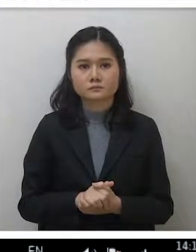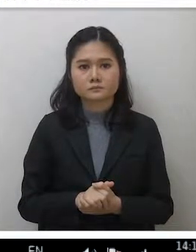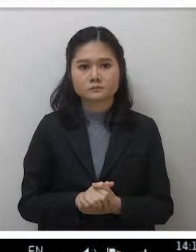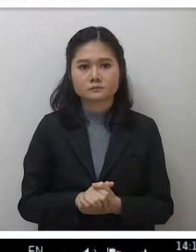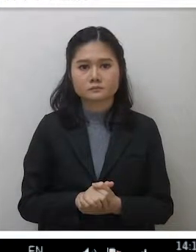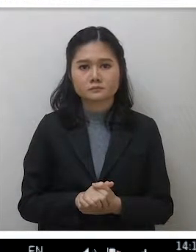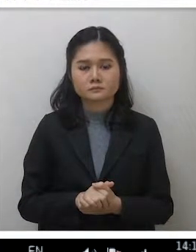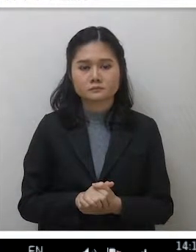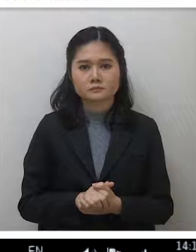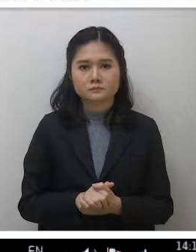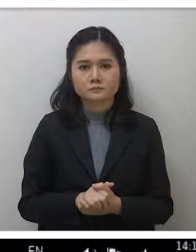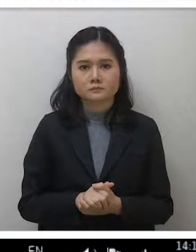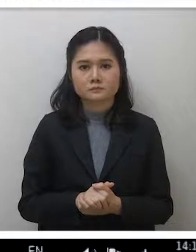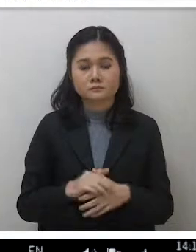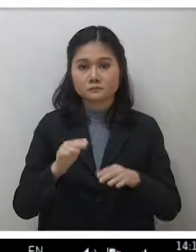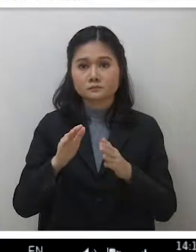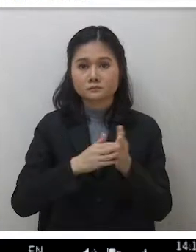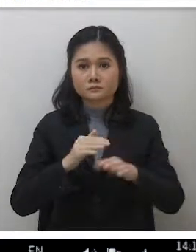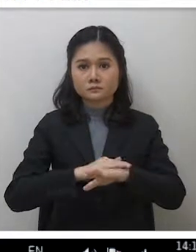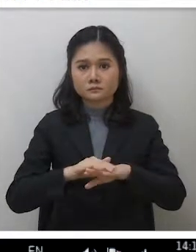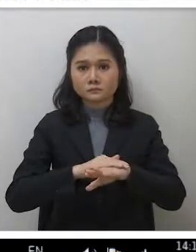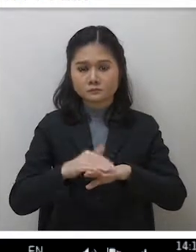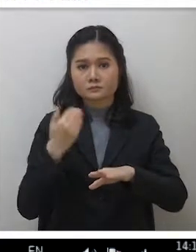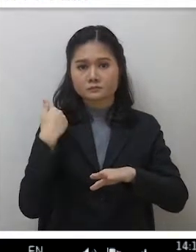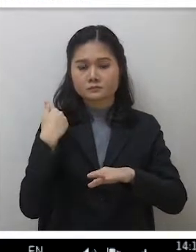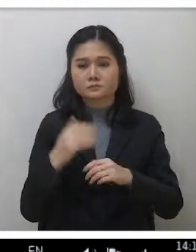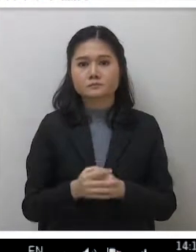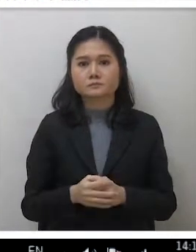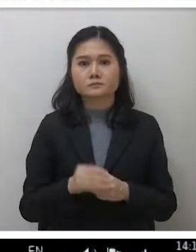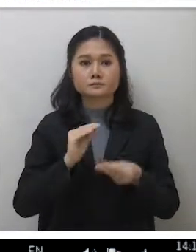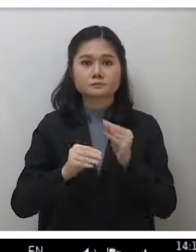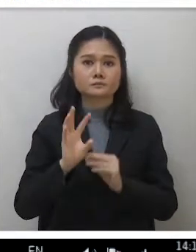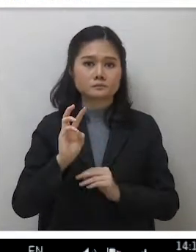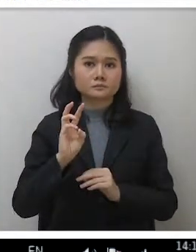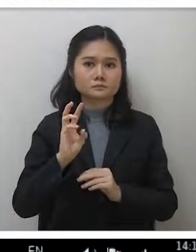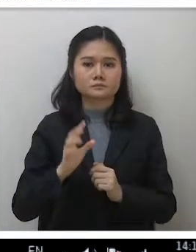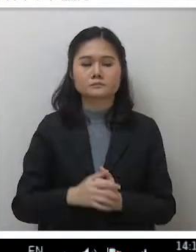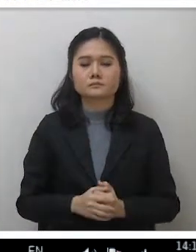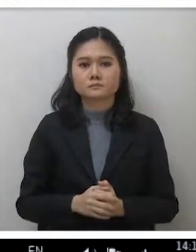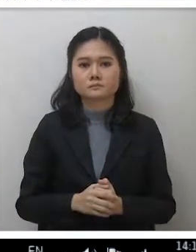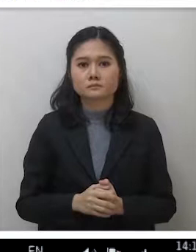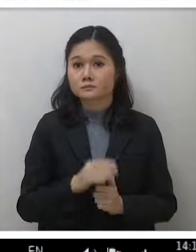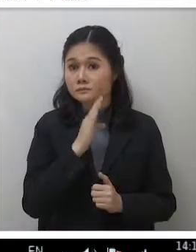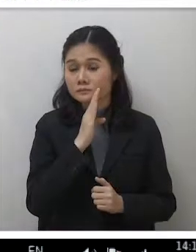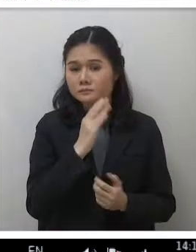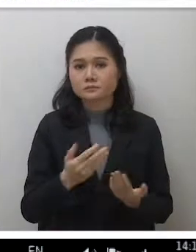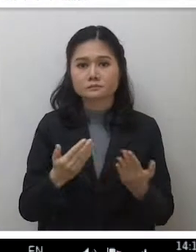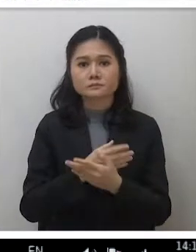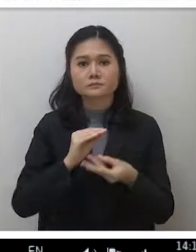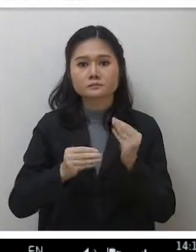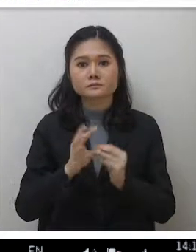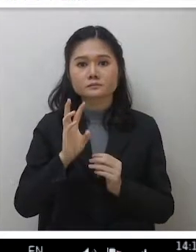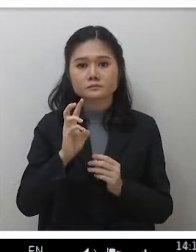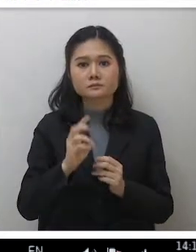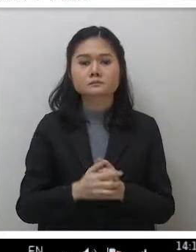สีแล้วดูดสีผิวเขาจะให้สีผิวขึ้นมาสีผิวเนี่ยมันเป็นหมายเลข6ซึ่งถ้าเราเปลี่ยนหมายเลข6ไปเล